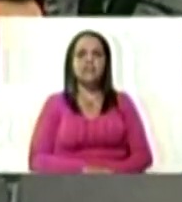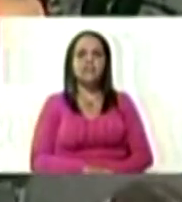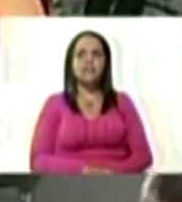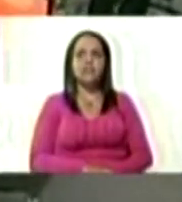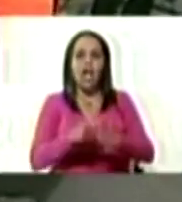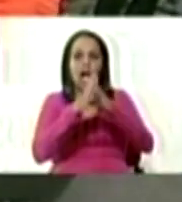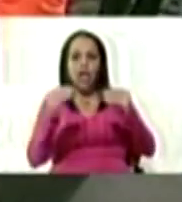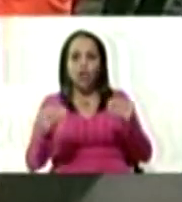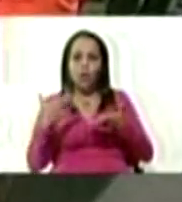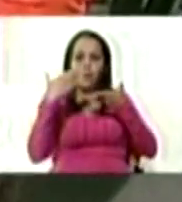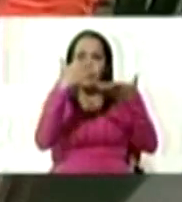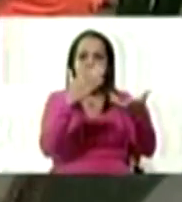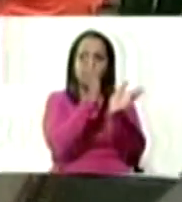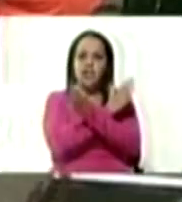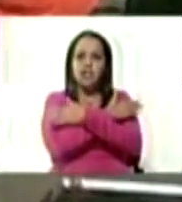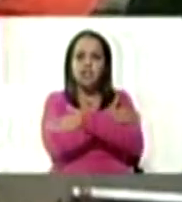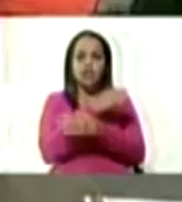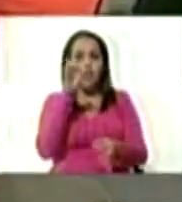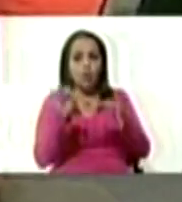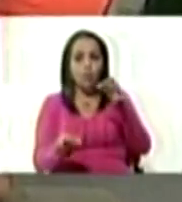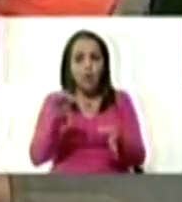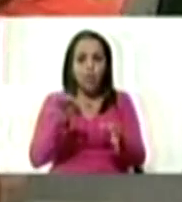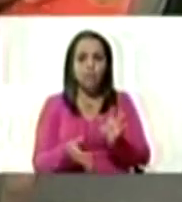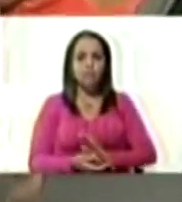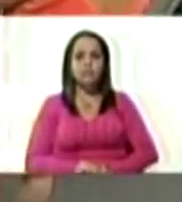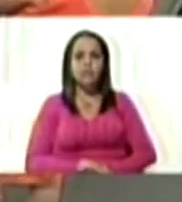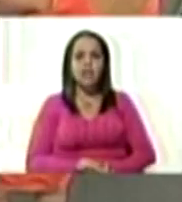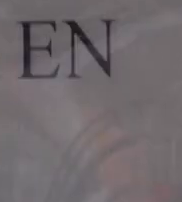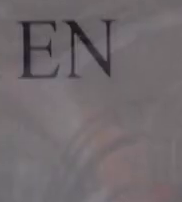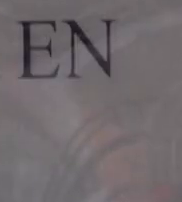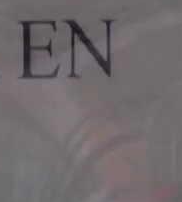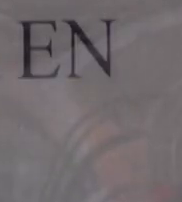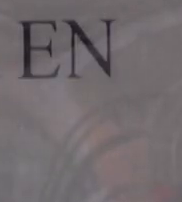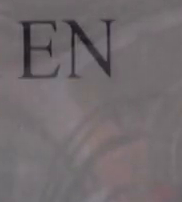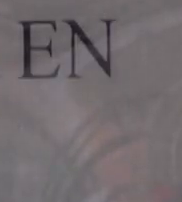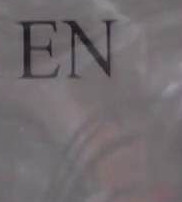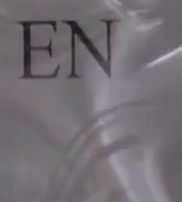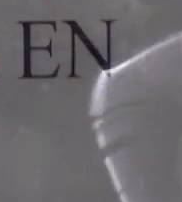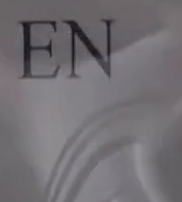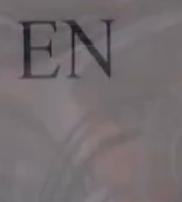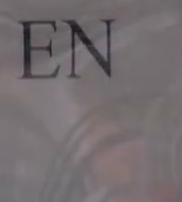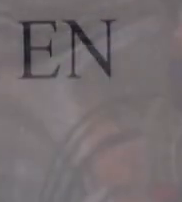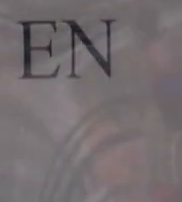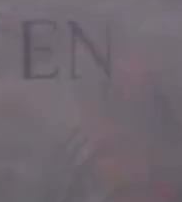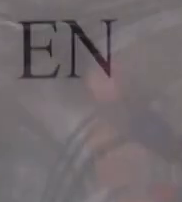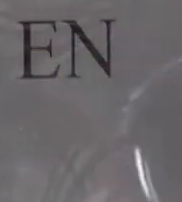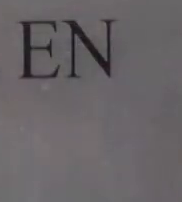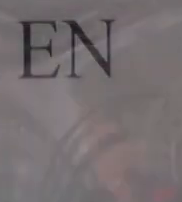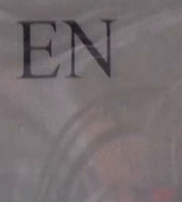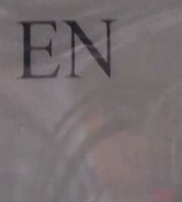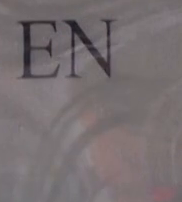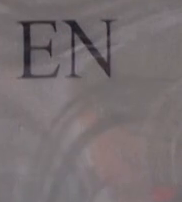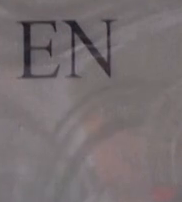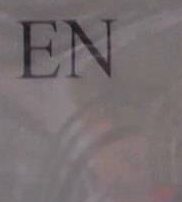понедельник евросоюз внес 11 чиновников и парламентариев венесуэла funciona список за преследование оппозиции и подрыв